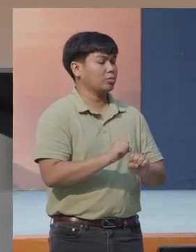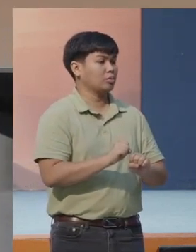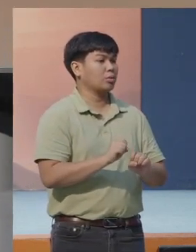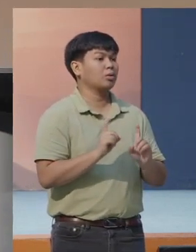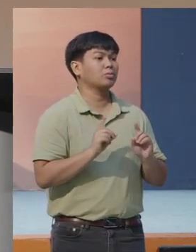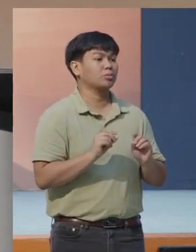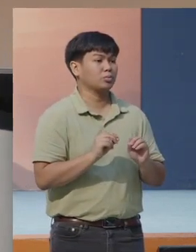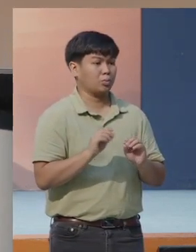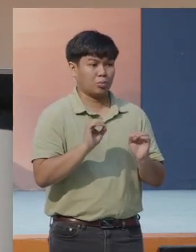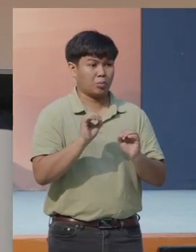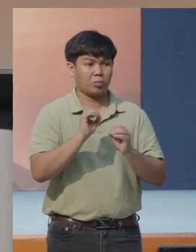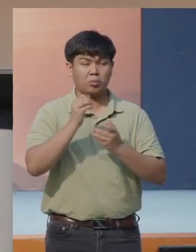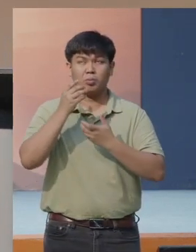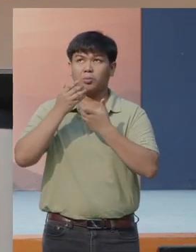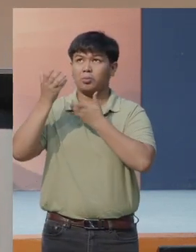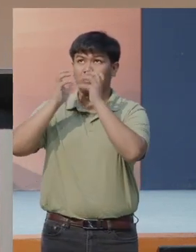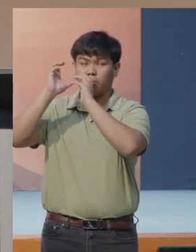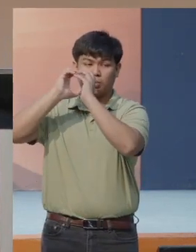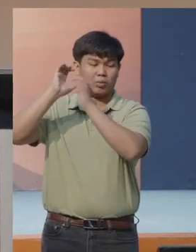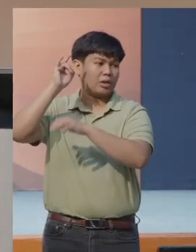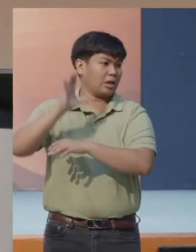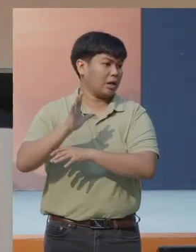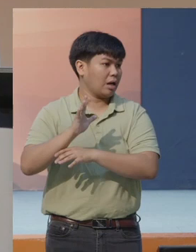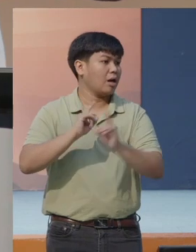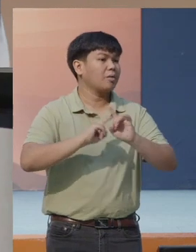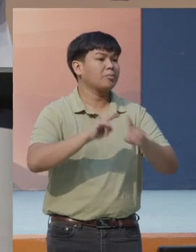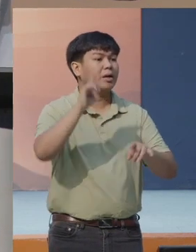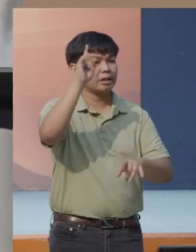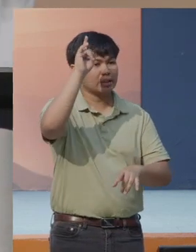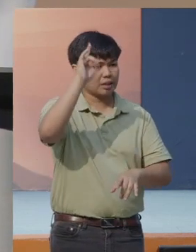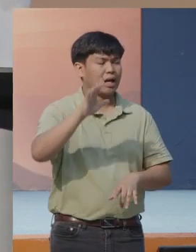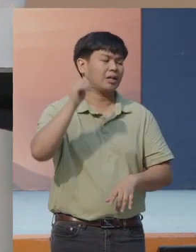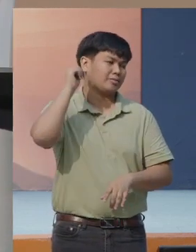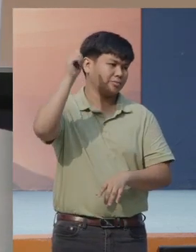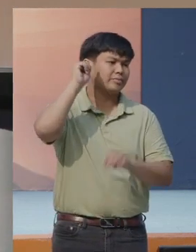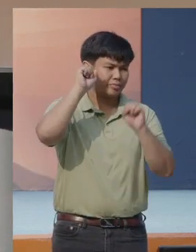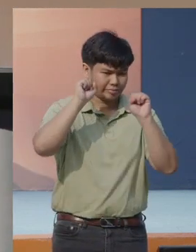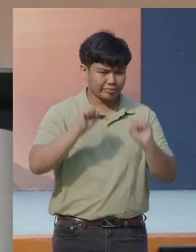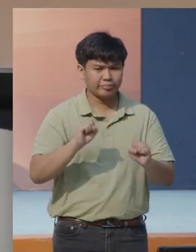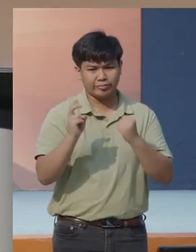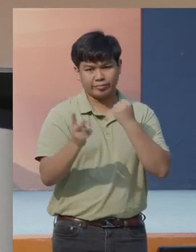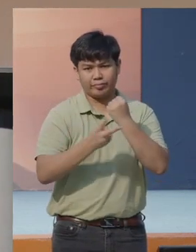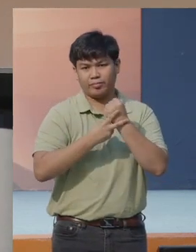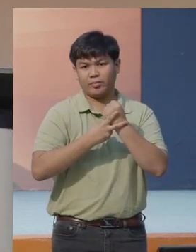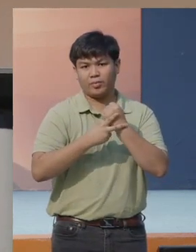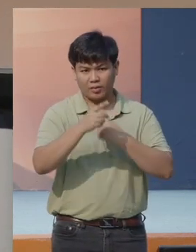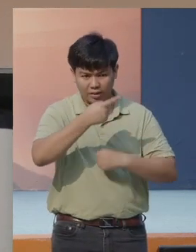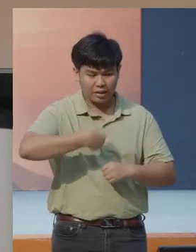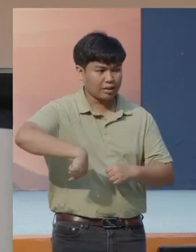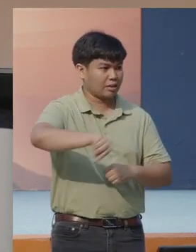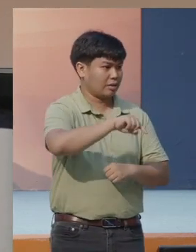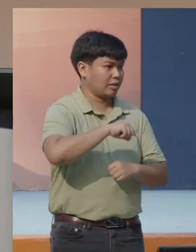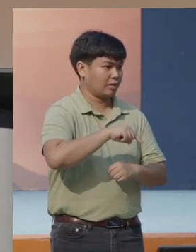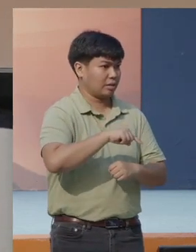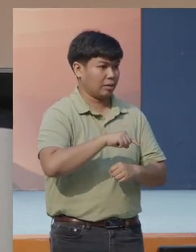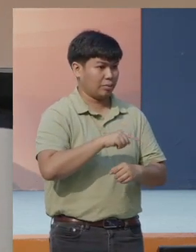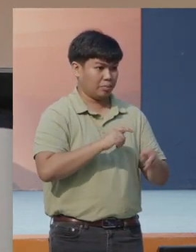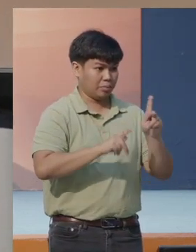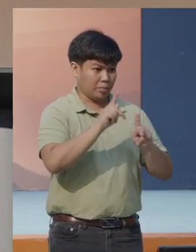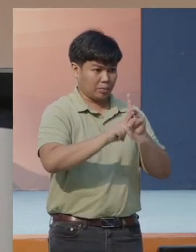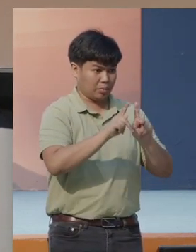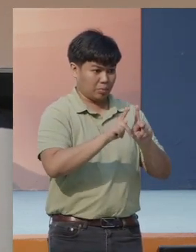na paalala sa atin, God rescues us from the strength of those who are harming